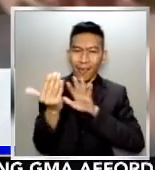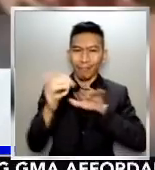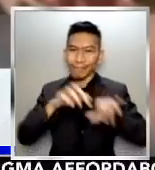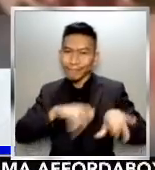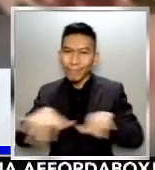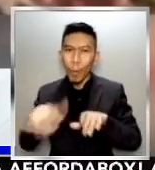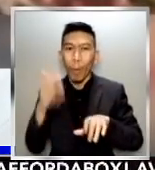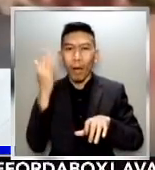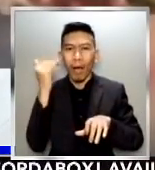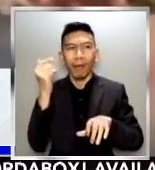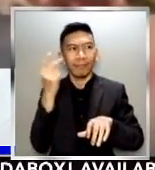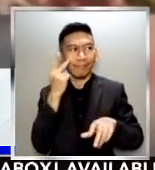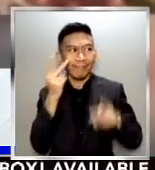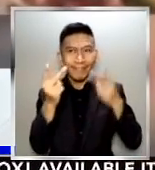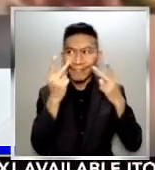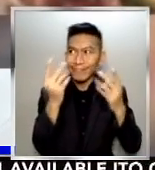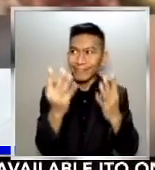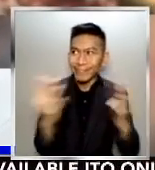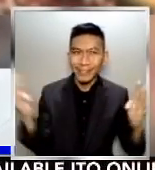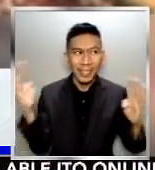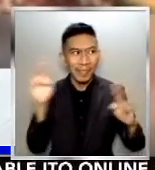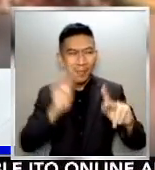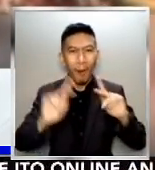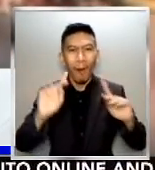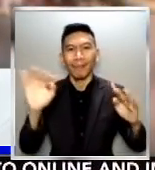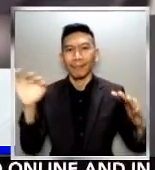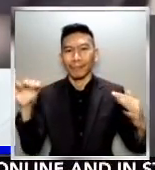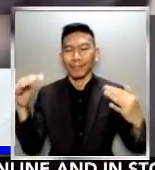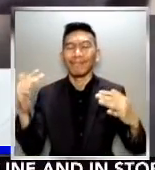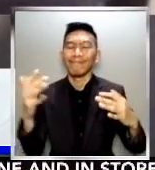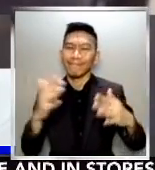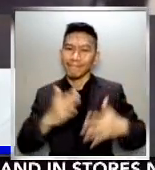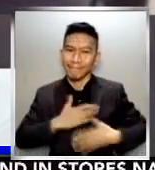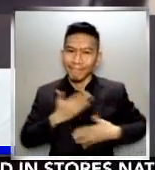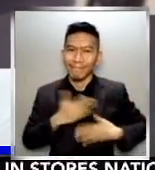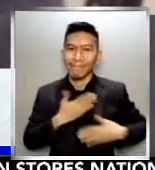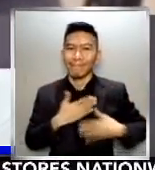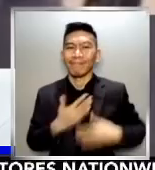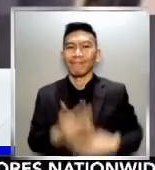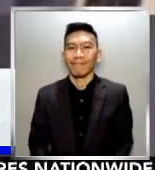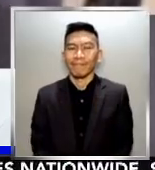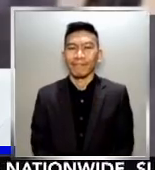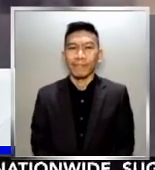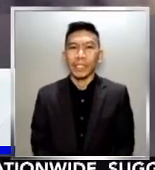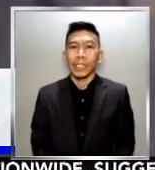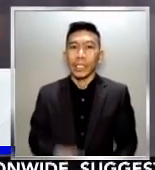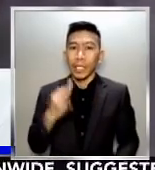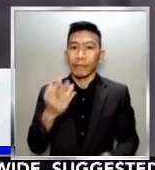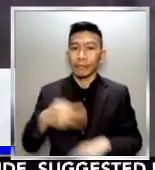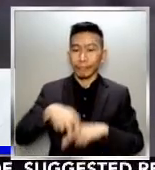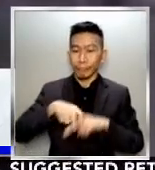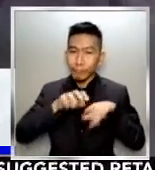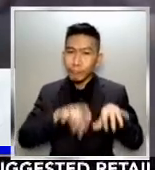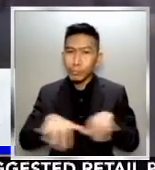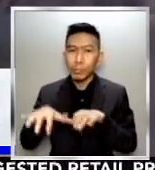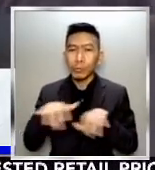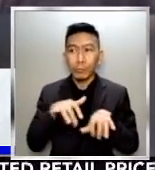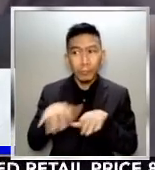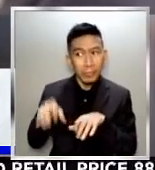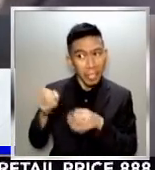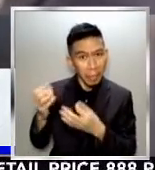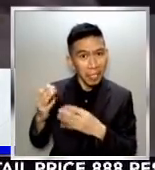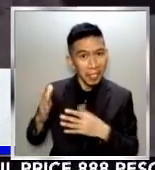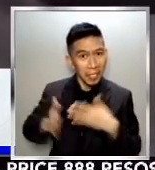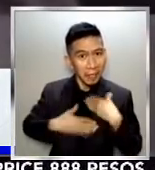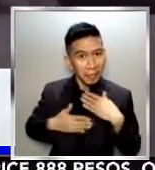ng publiko sa kanyang talento. Marami kang taong napapasaya pag tumutugtog sa opo, opo, opo, opo. Marami dyan na